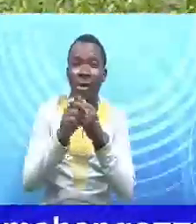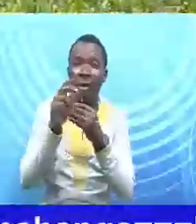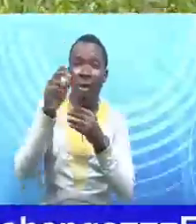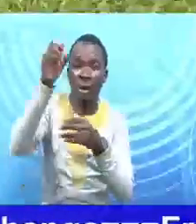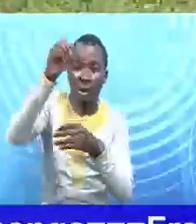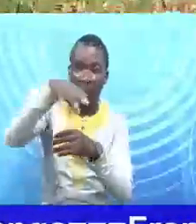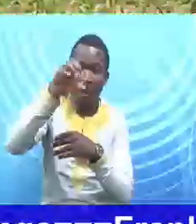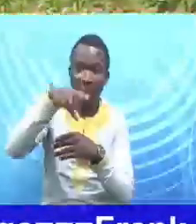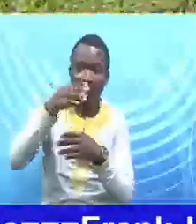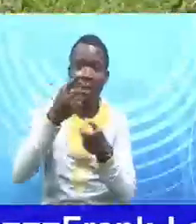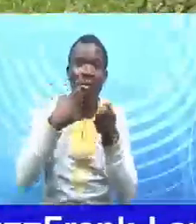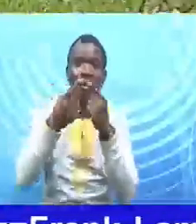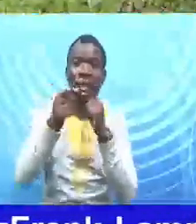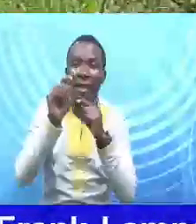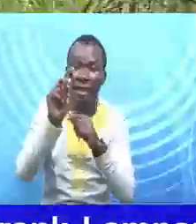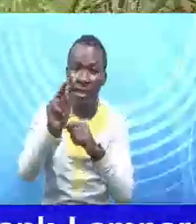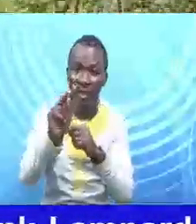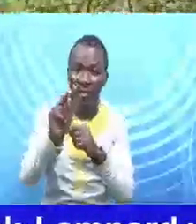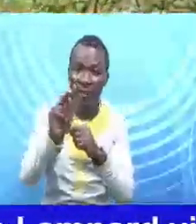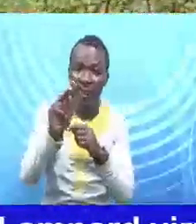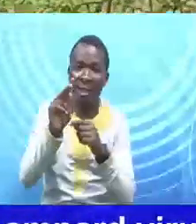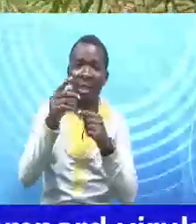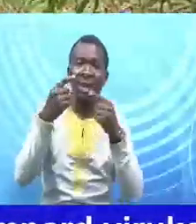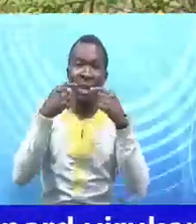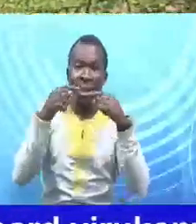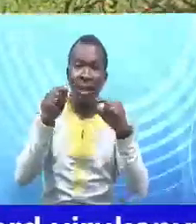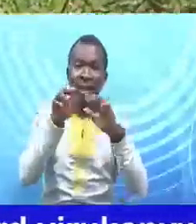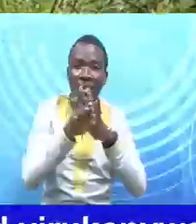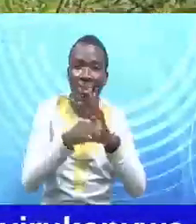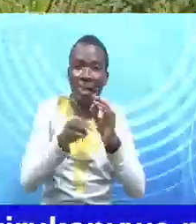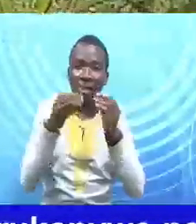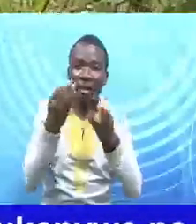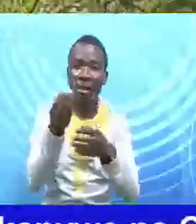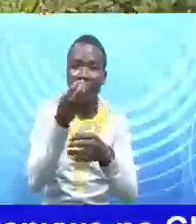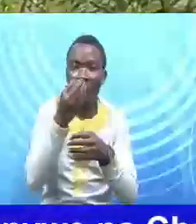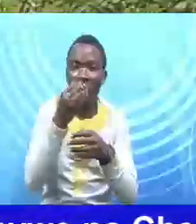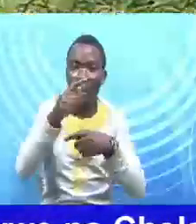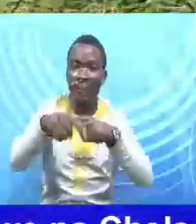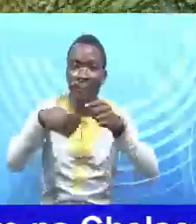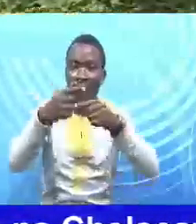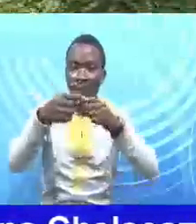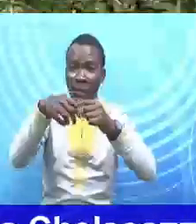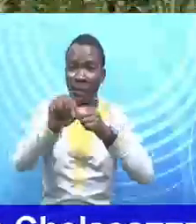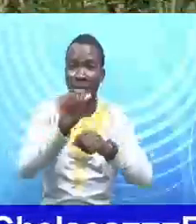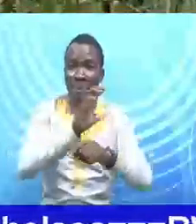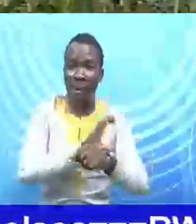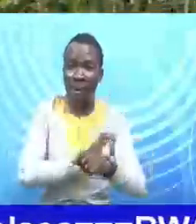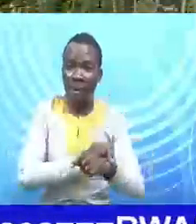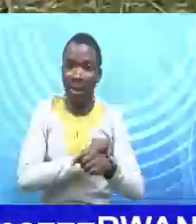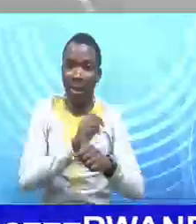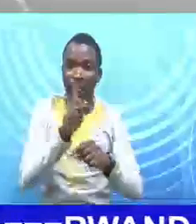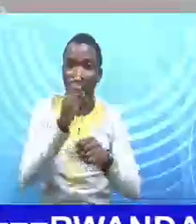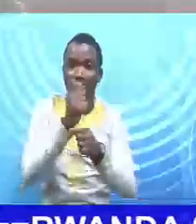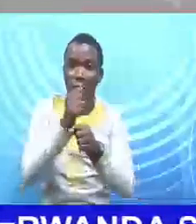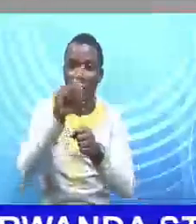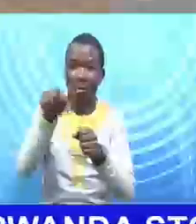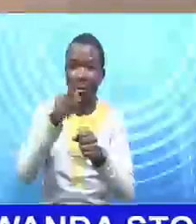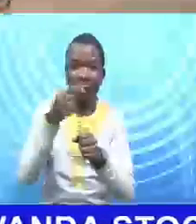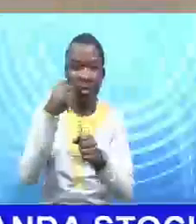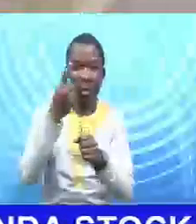Claude avugana na BTN TV yatangaje ko gahunda yo gutanga ibiribwa igikomeje bityo nabo bakwihangana ntibishore mu makosa babireba kuko